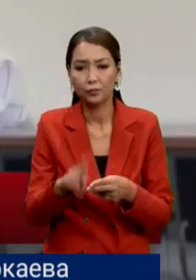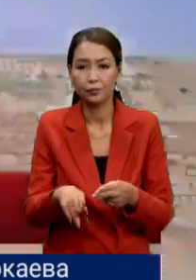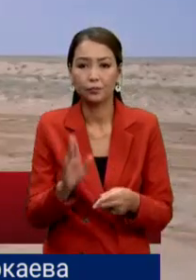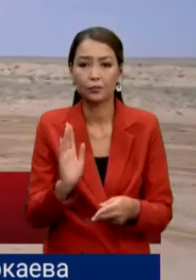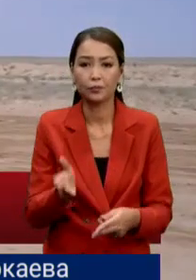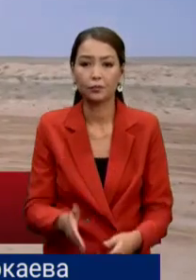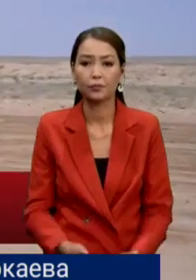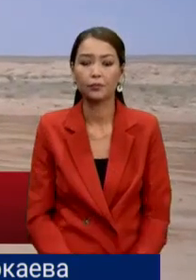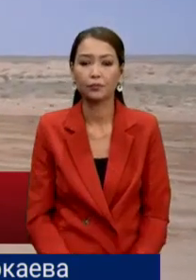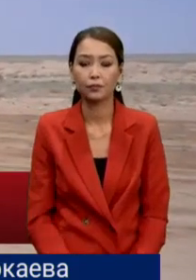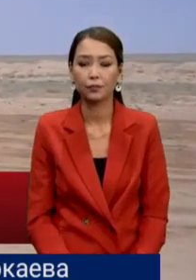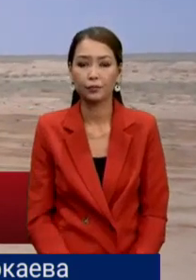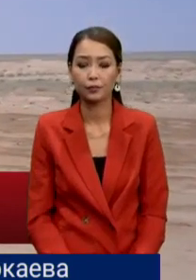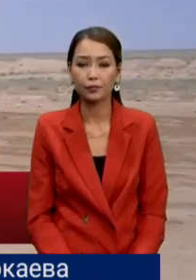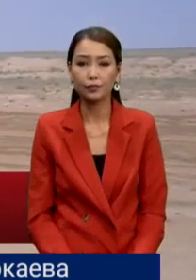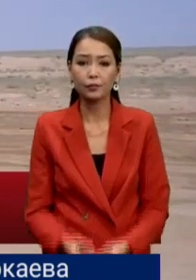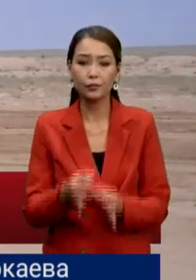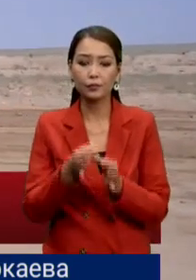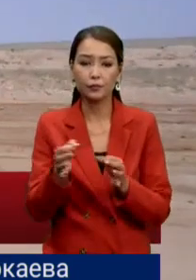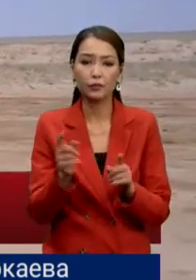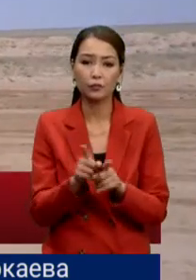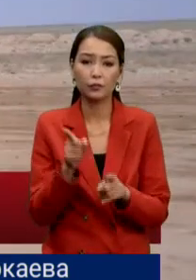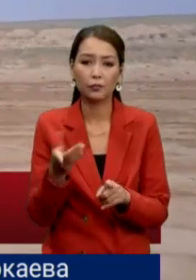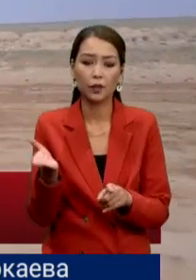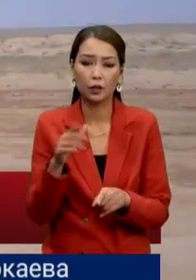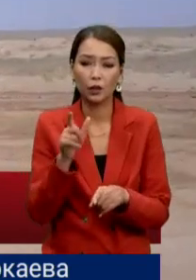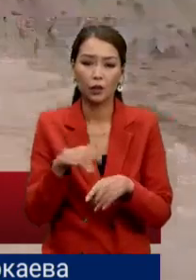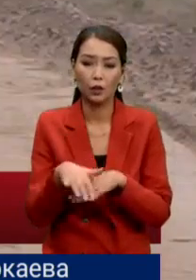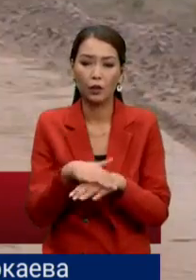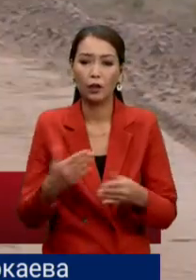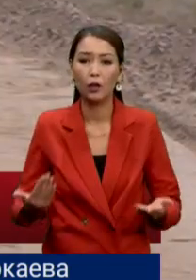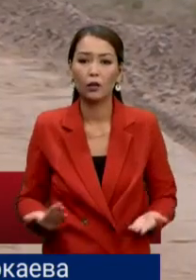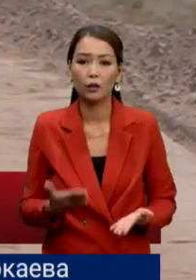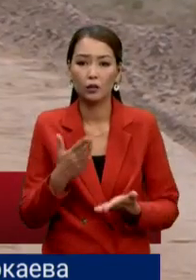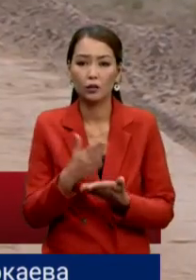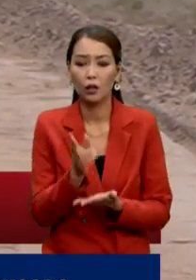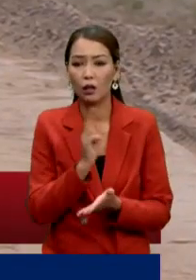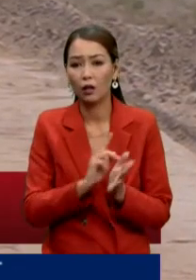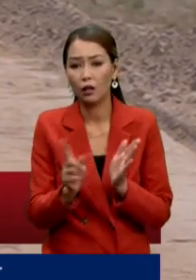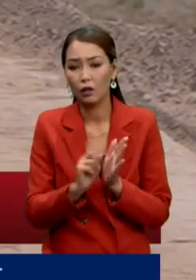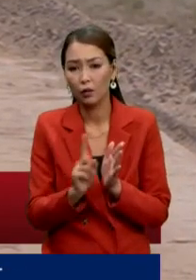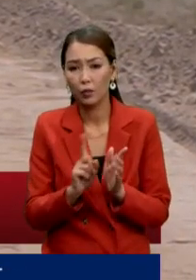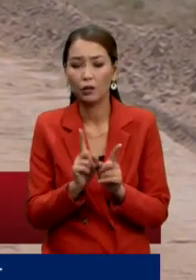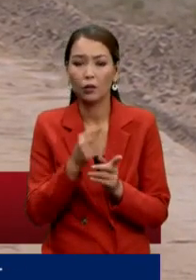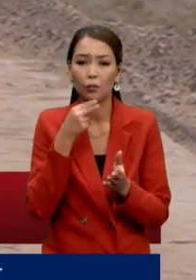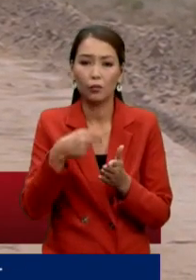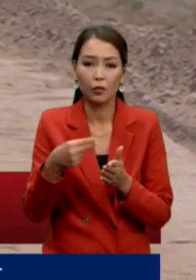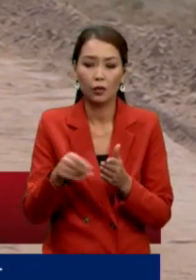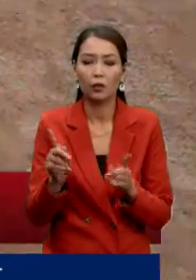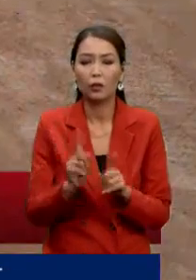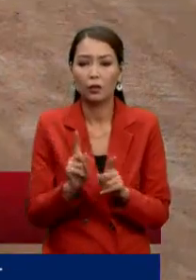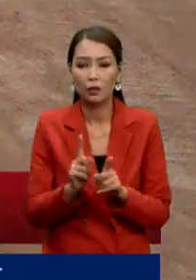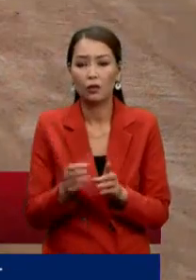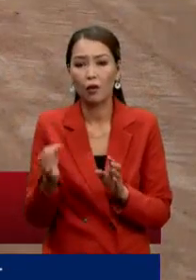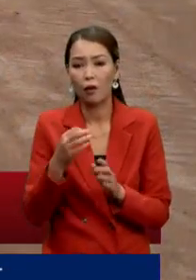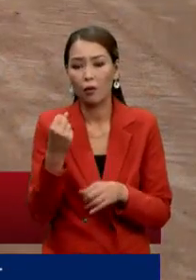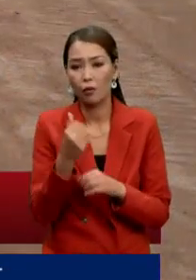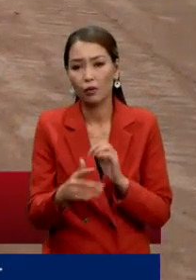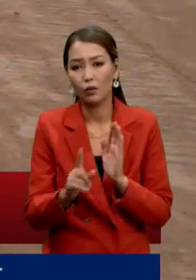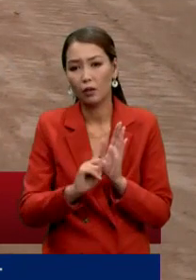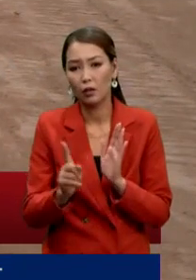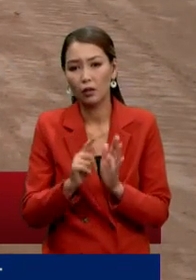отырмыз. Шалғай елді мекендерде мыңнан астам тұрғын бар. Ауыл жұрты жұмысқа бару үшін немесе азық-түлік қорын толықтыру үшін аудан орталығына